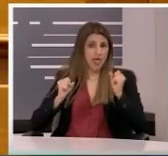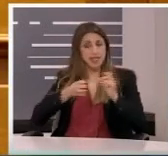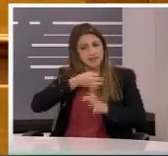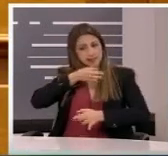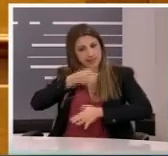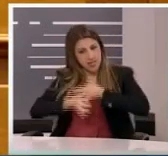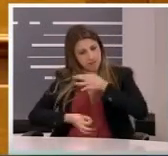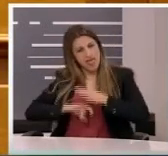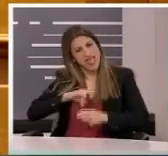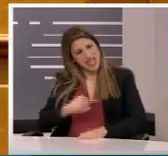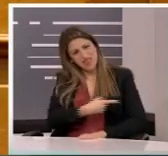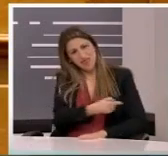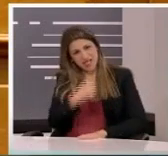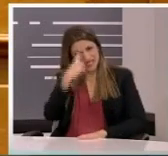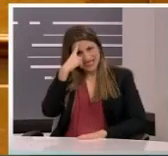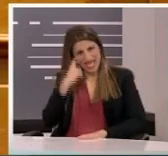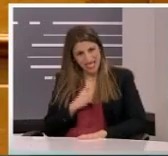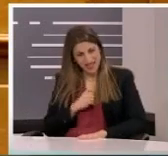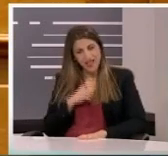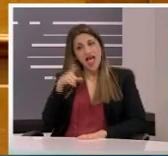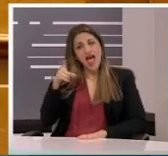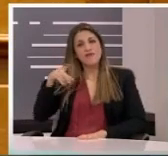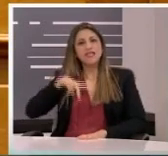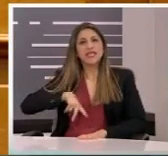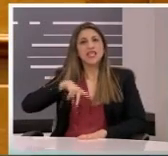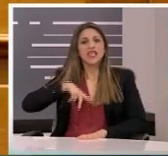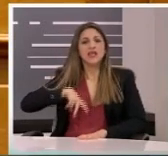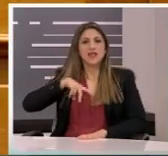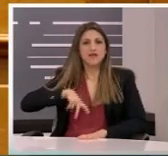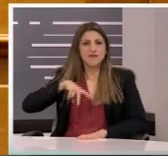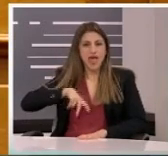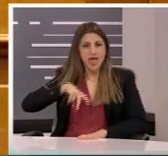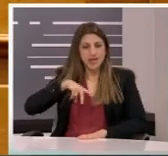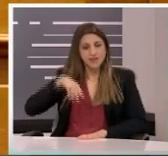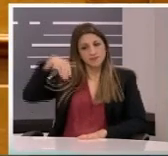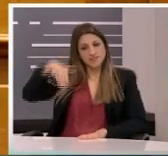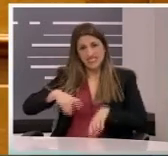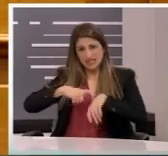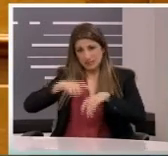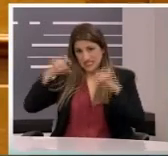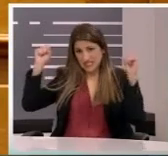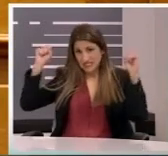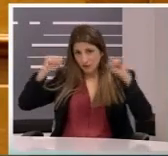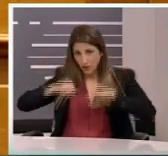που ήδη ξέρετε. Ότι ήταν αυτή η κυβέρνηση που στο πλαίσιο της συμφωνίας